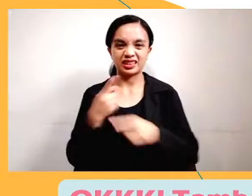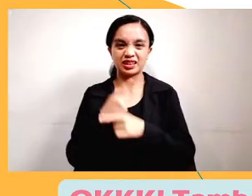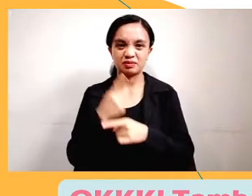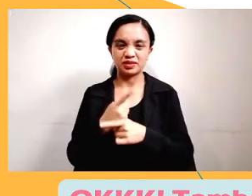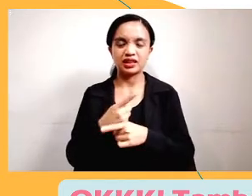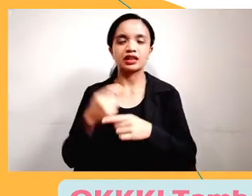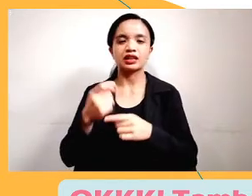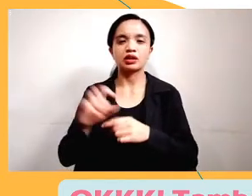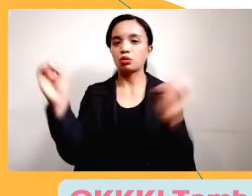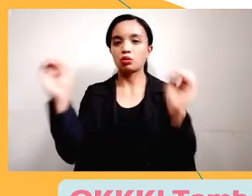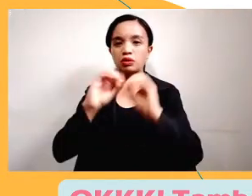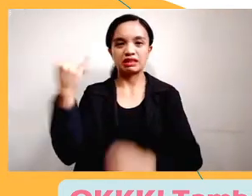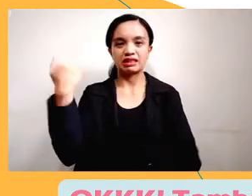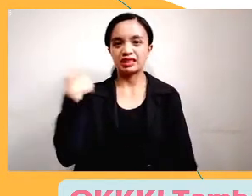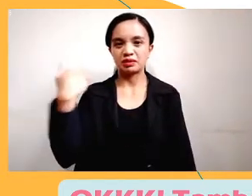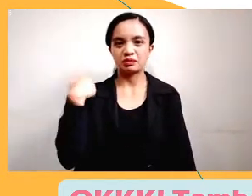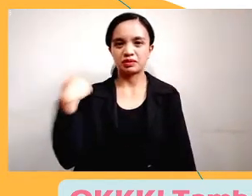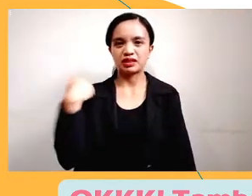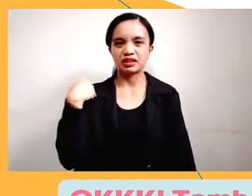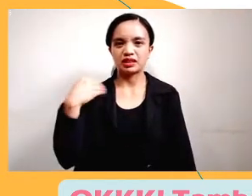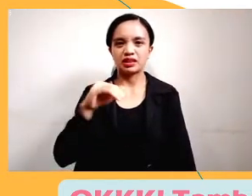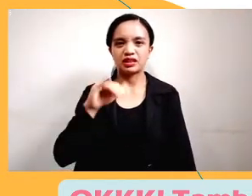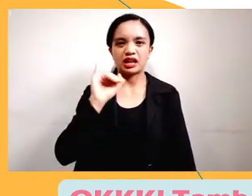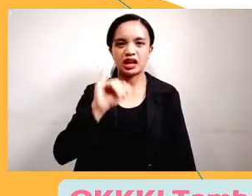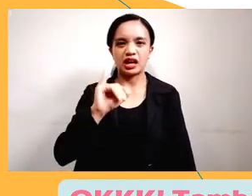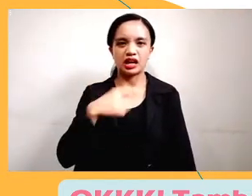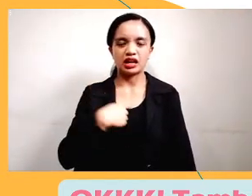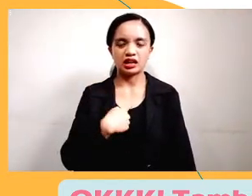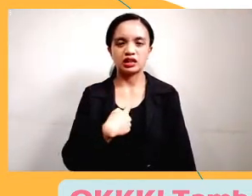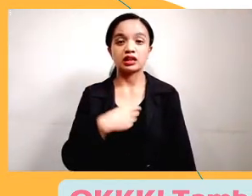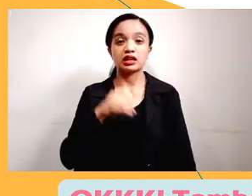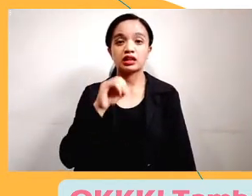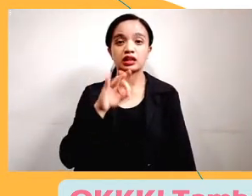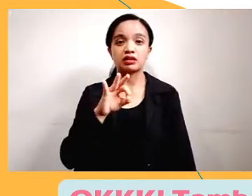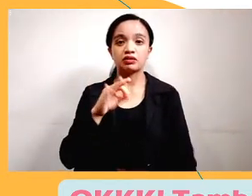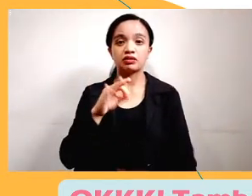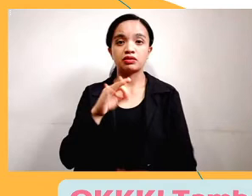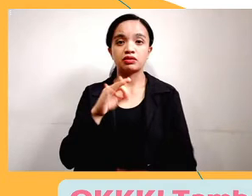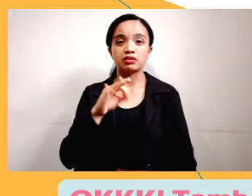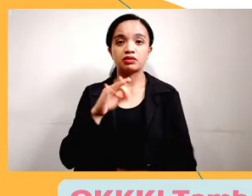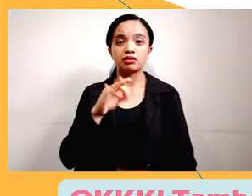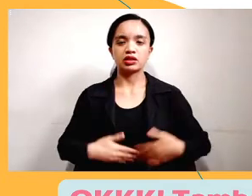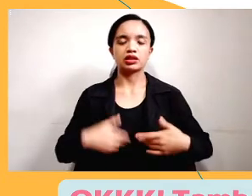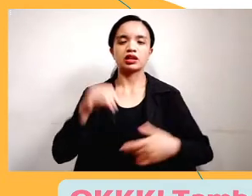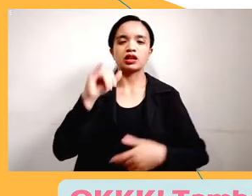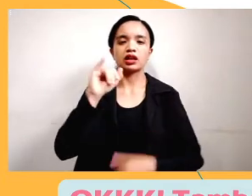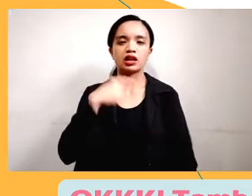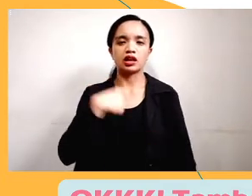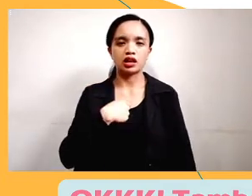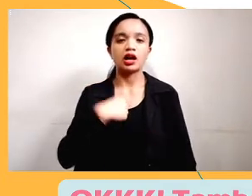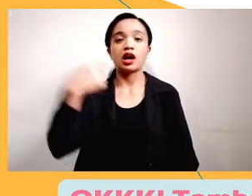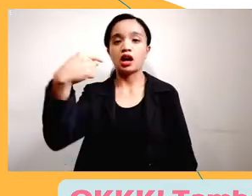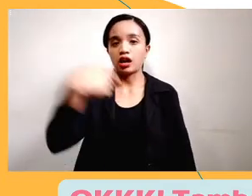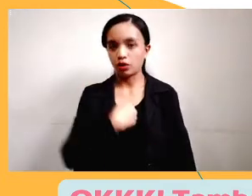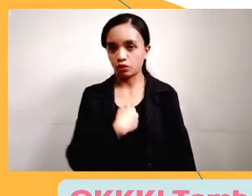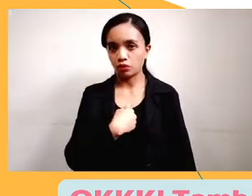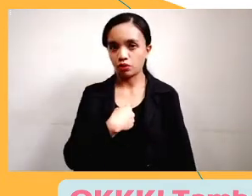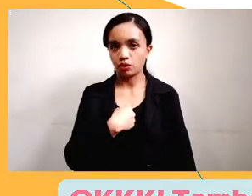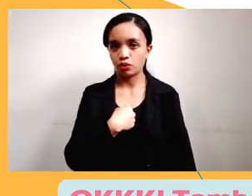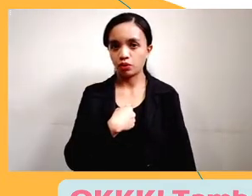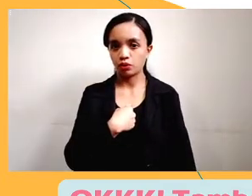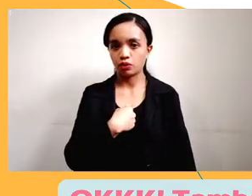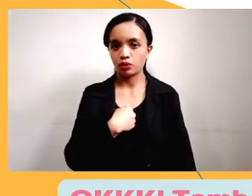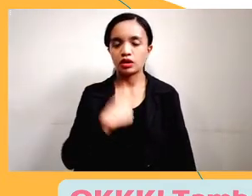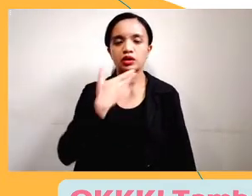I or conjunction. Kung lalagyan natin ng conjunction, pwedeng ako ay